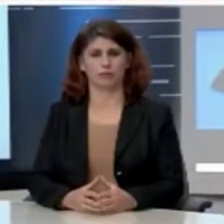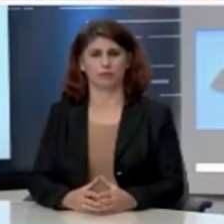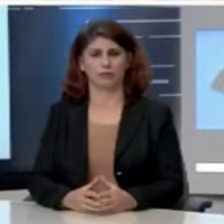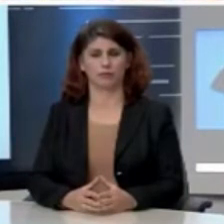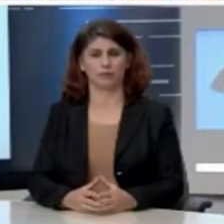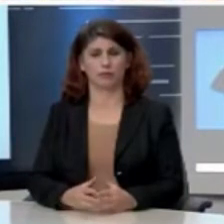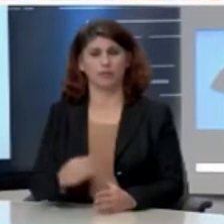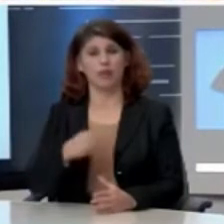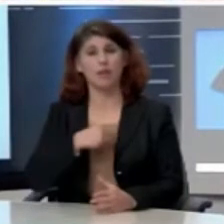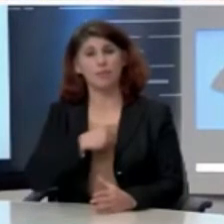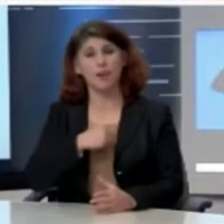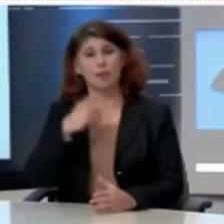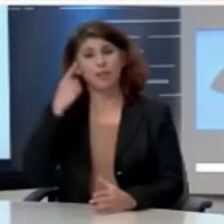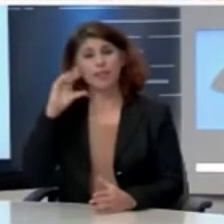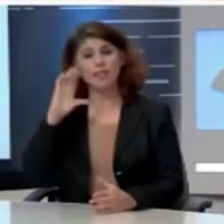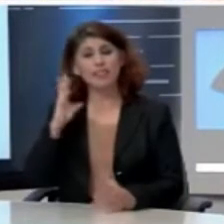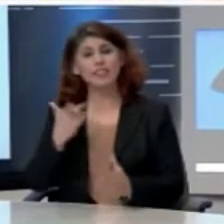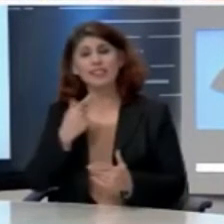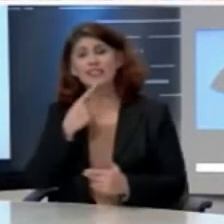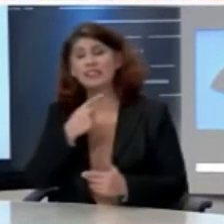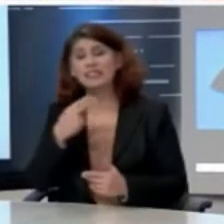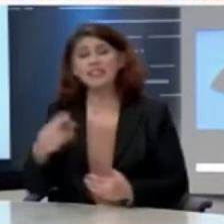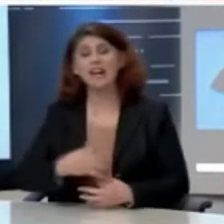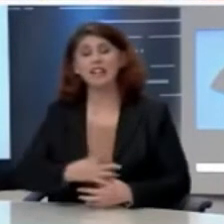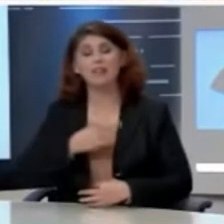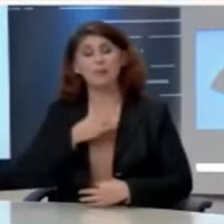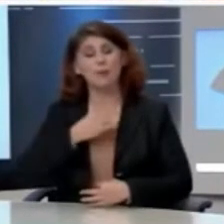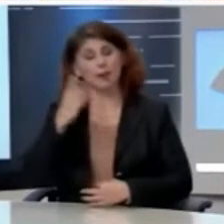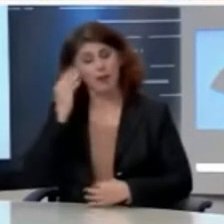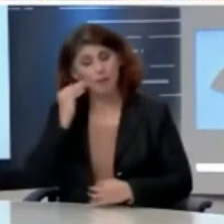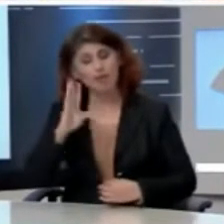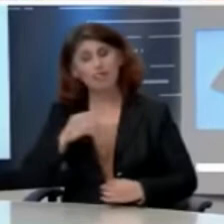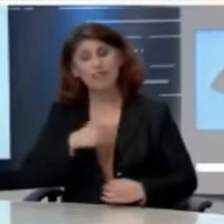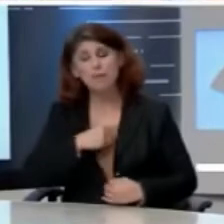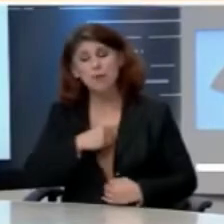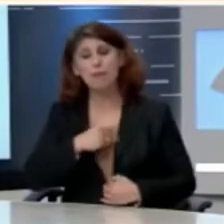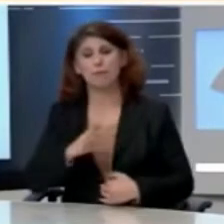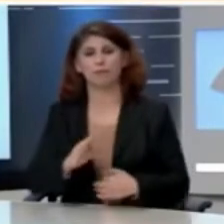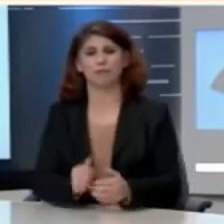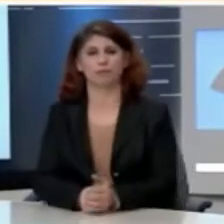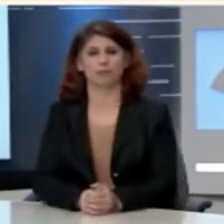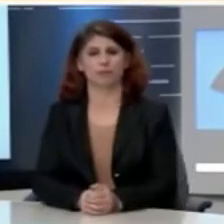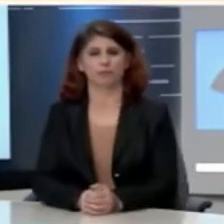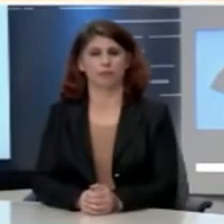Λυπάμαι, αλλά δεν ξέρετε τι θα πει η αξιοπρέπεια για έναν άνθρωπο που δεν μιλάει. Λυπάμαι.